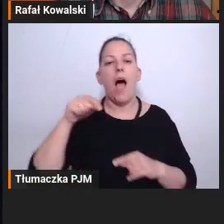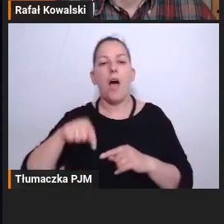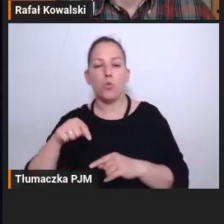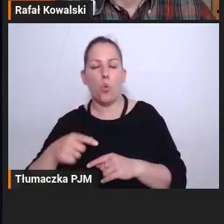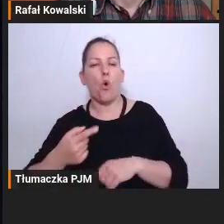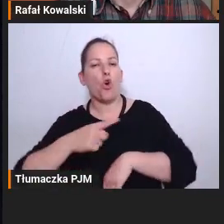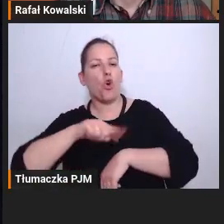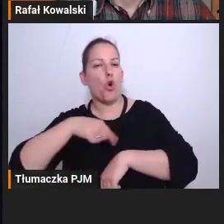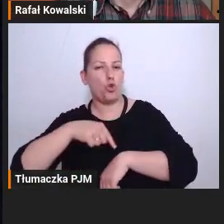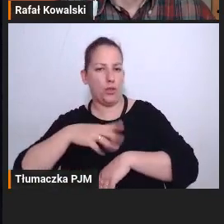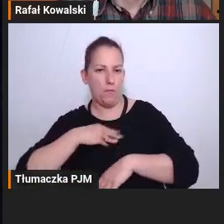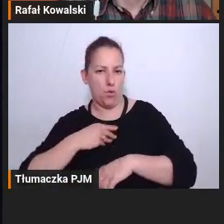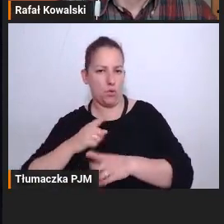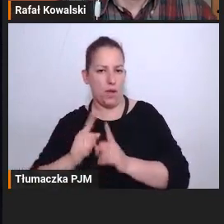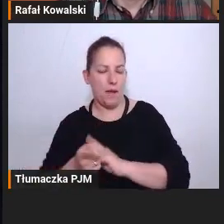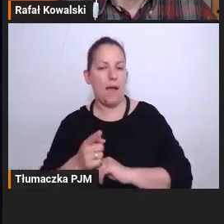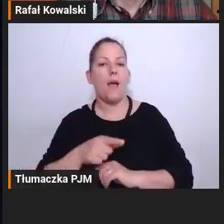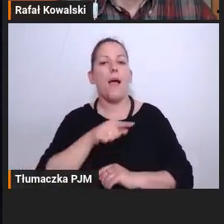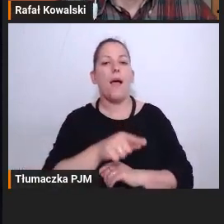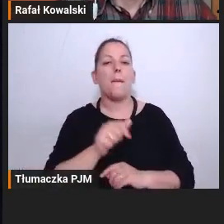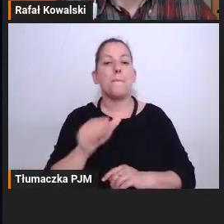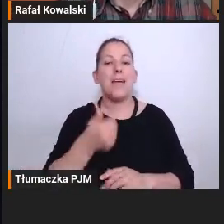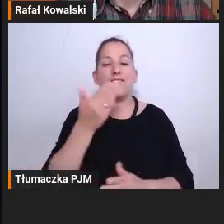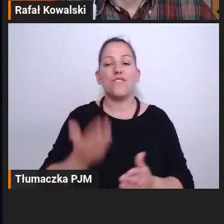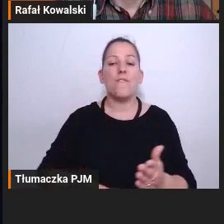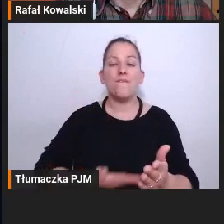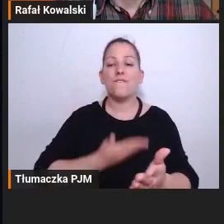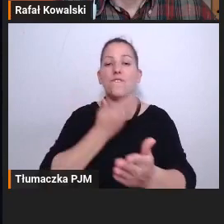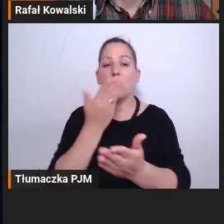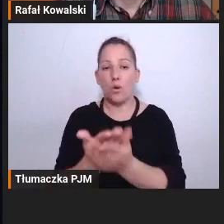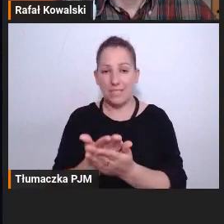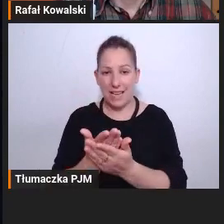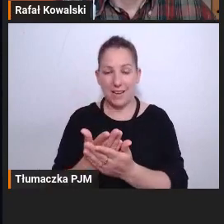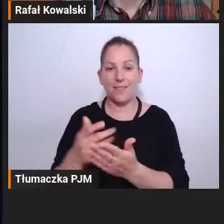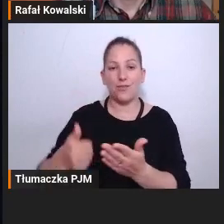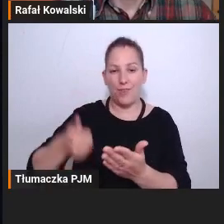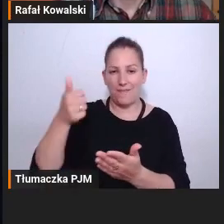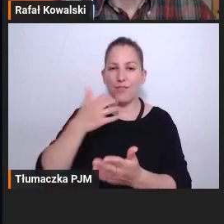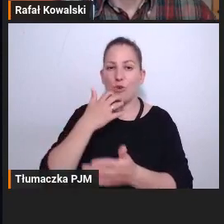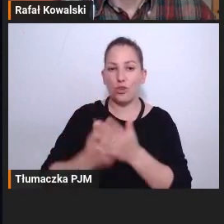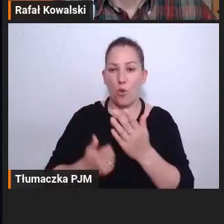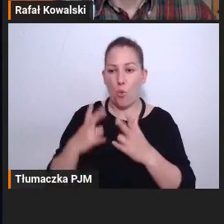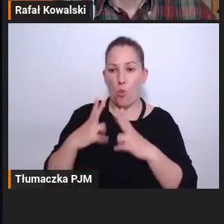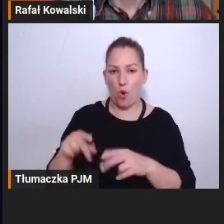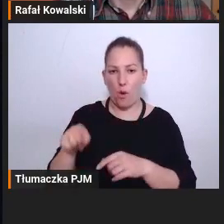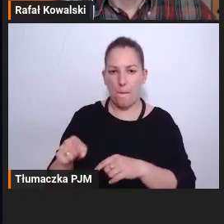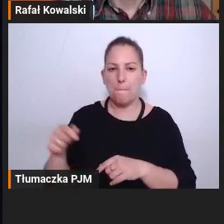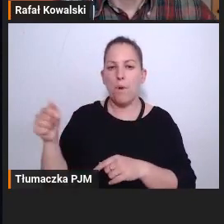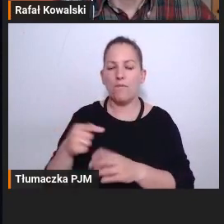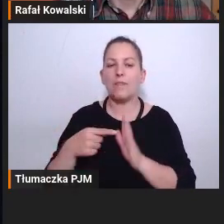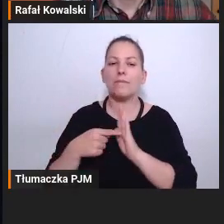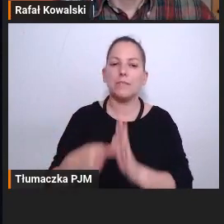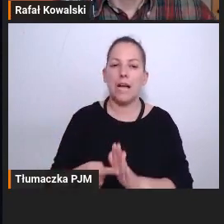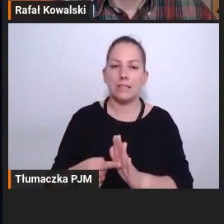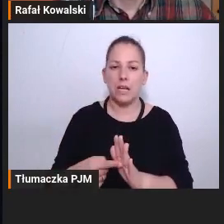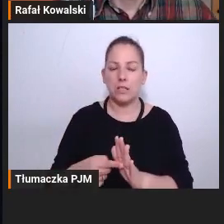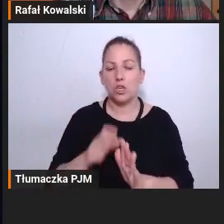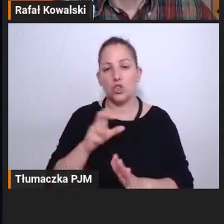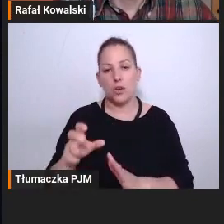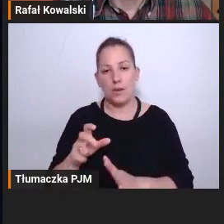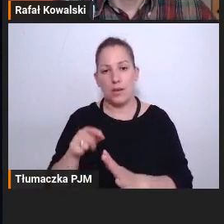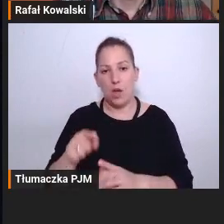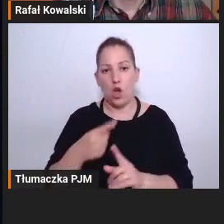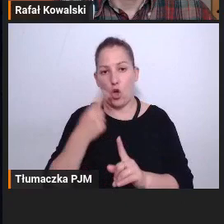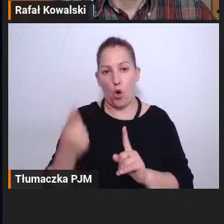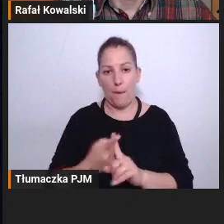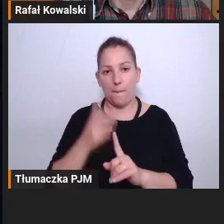Natomiast pracownik w pierwszym wniosku, jaki będzie składał do pracodawcy o skorzystanie z tego urlopu, powinien wskazać, czy on w danym roku